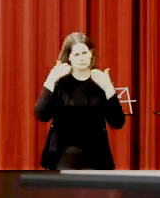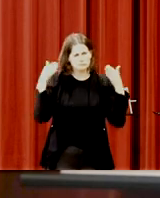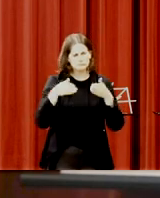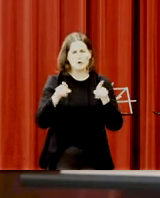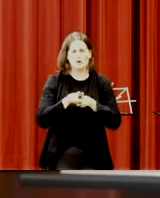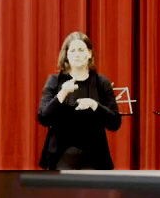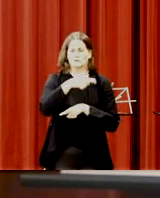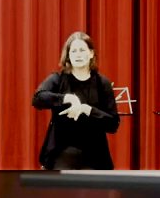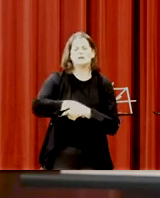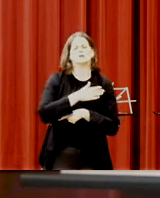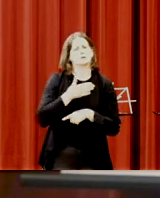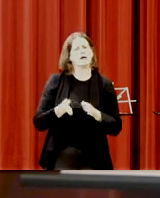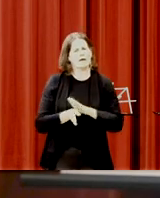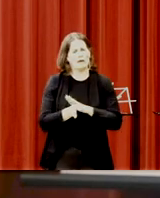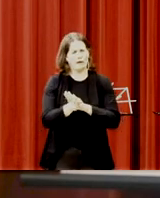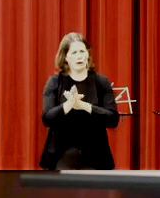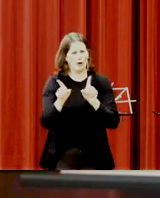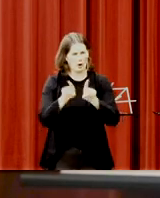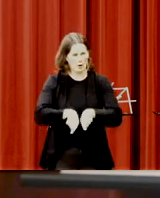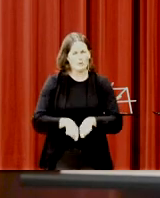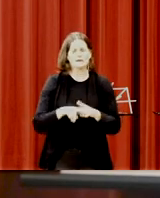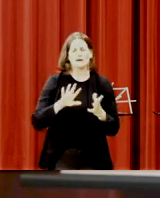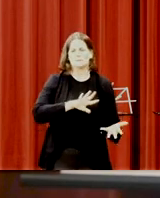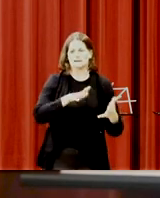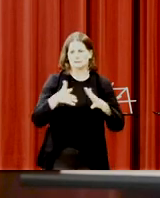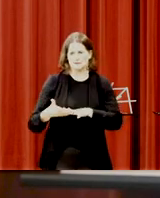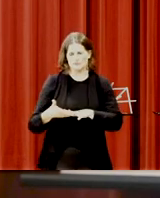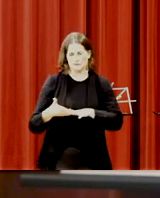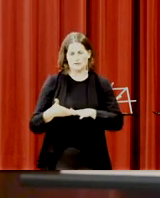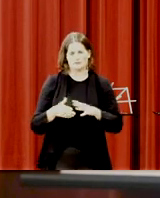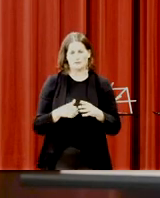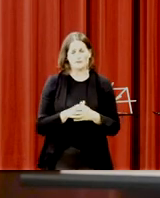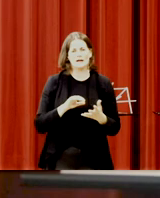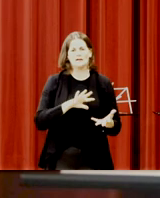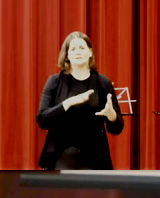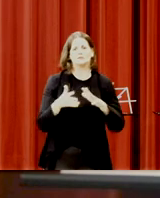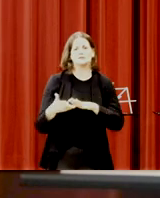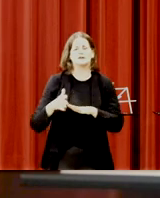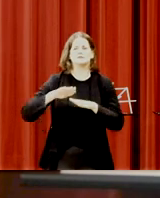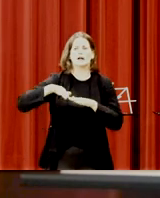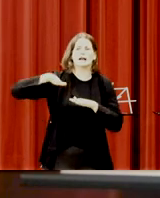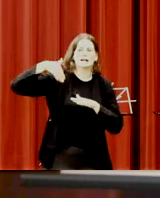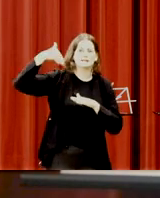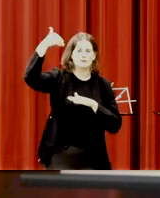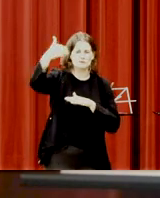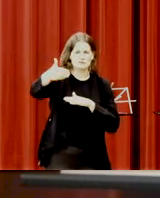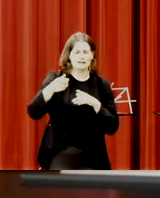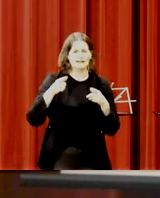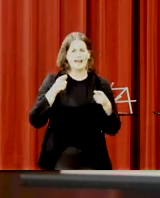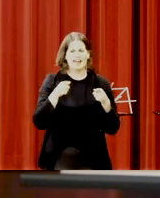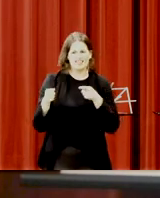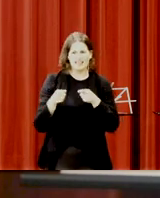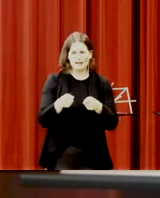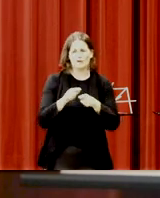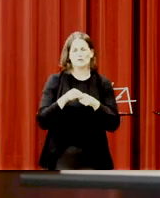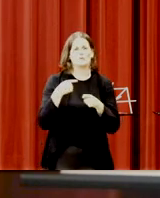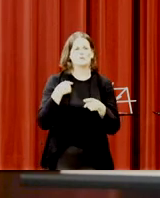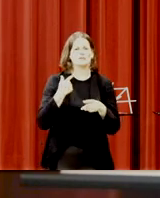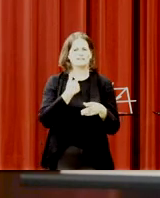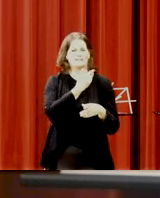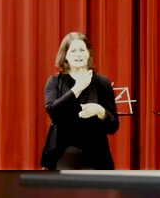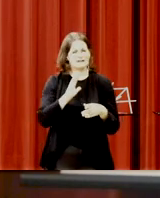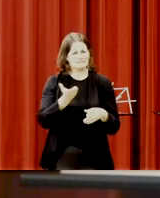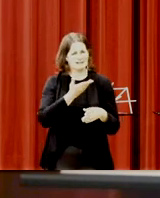riu deixi de ser en aquesta ciutat una ferida que divideix la ciutat, sinó que sigui una gran unió entre totes les parts i zones de la